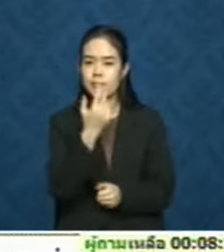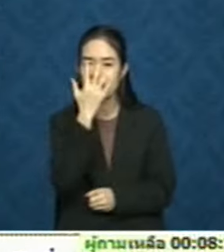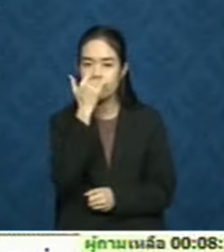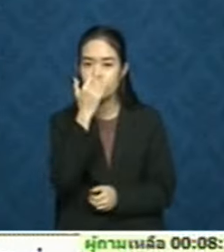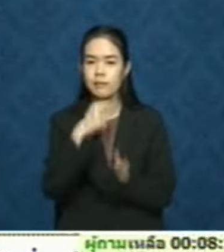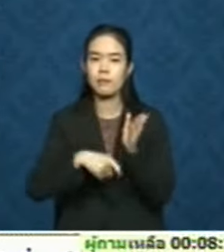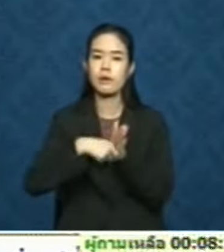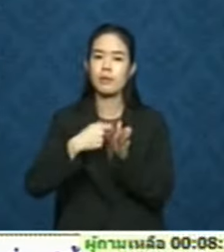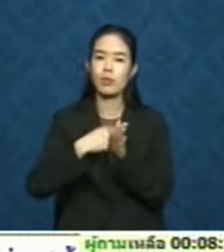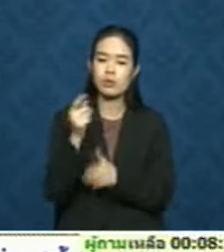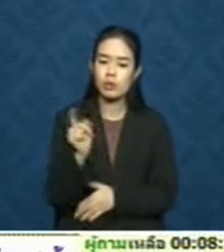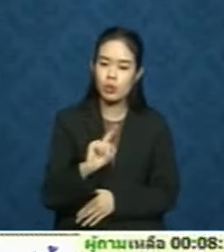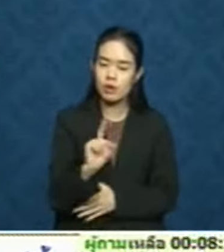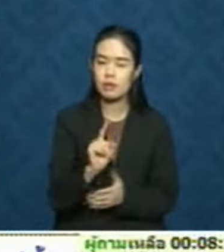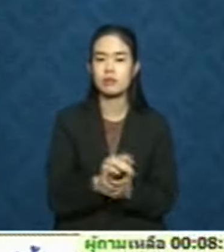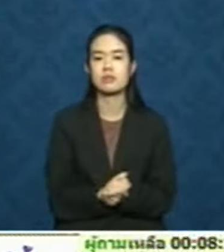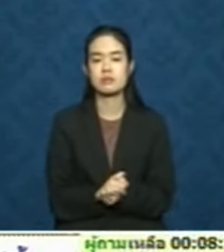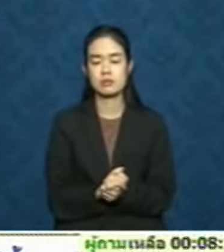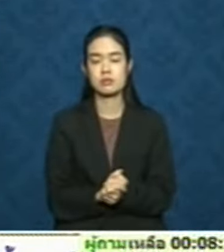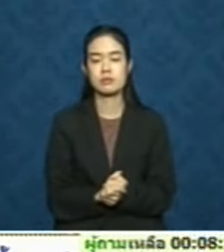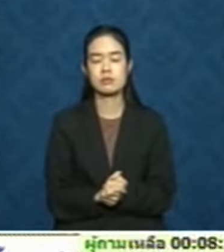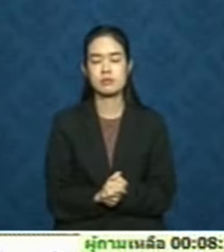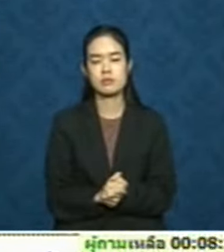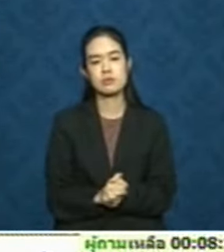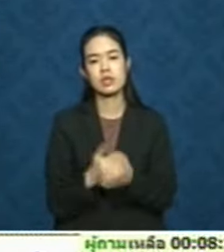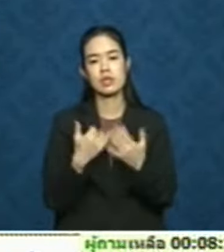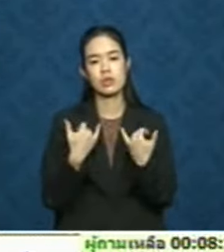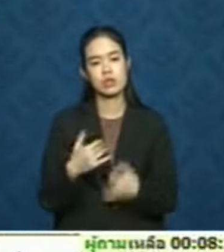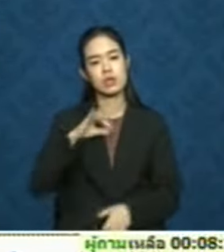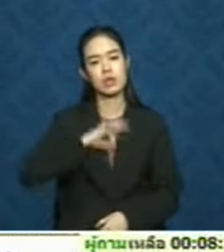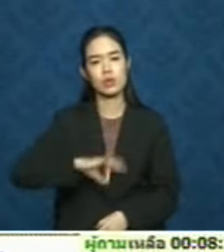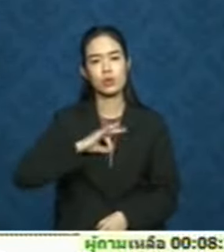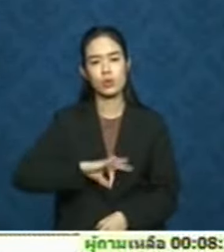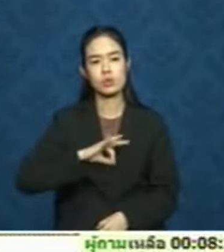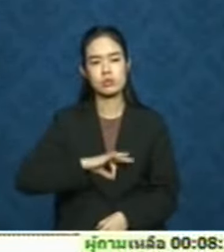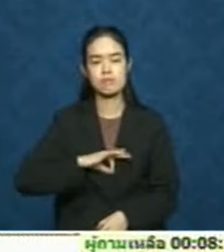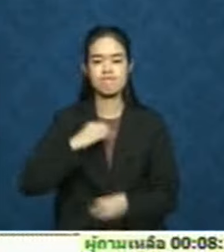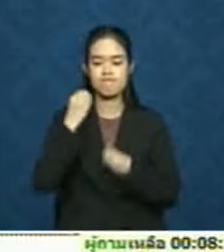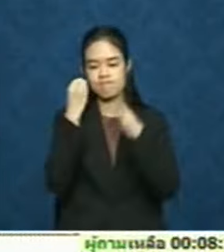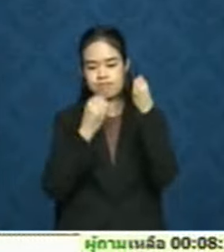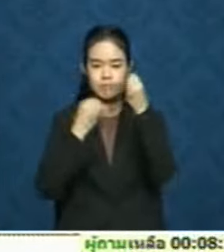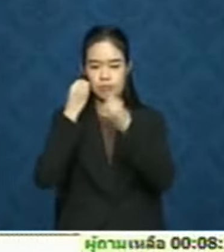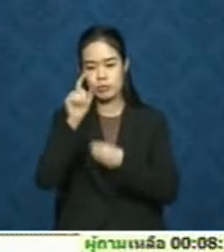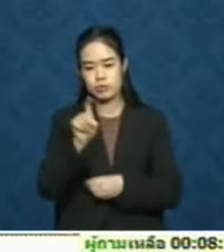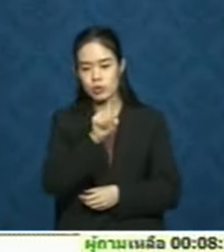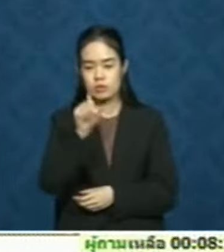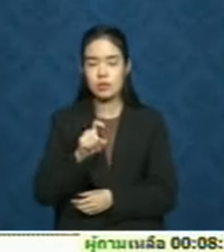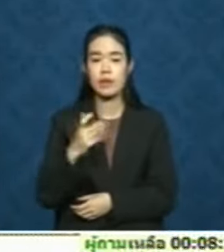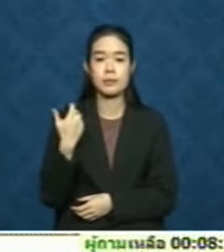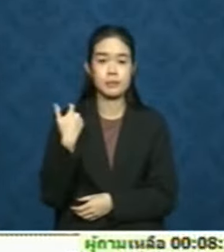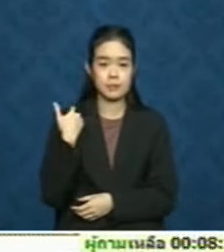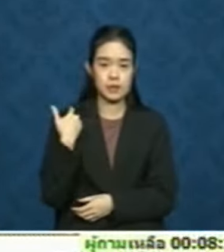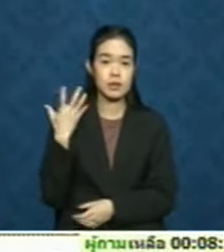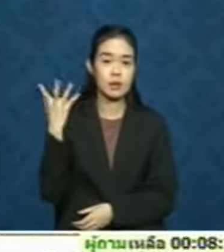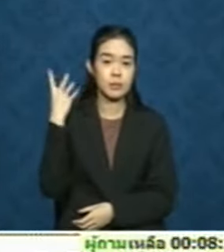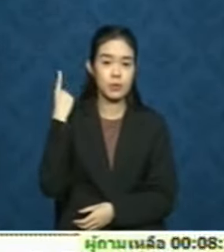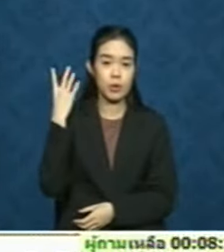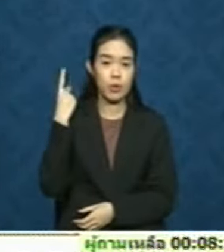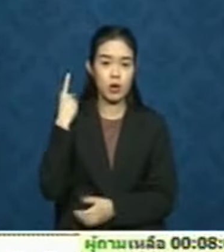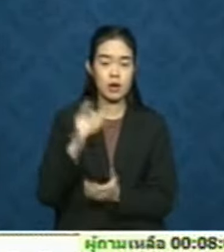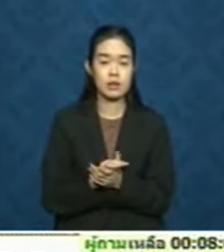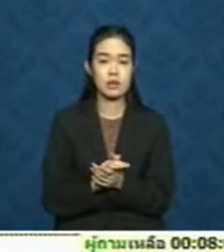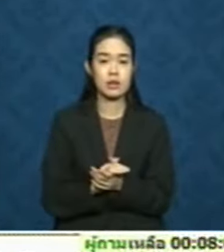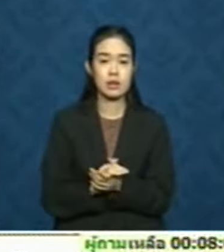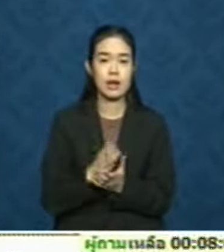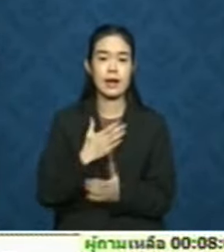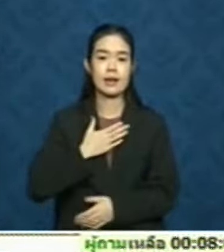ตรีให้สัมภาษณ์ไปนั้นก็เลยทำให้เกิดความสับสนขึ้นพอสมควรครับเมื่อวานนี้ก็ได้มีโอกาสพบกับ